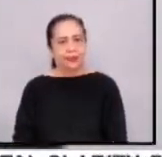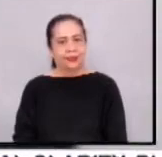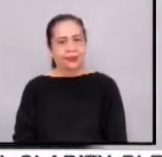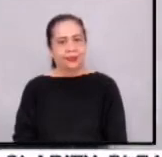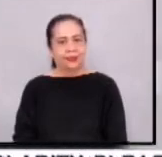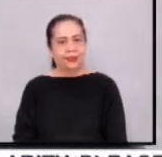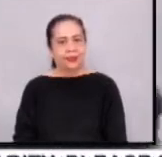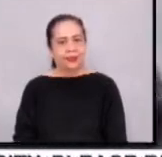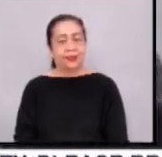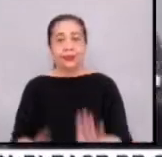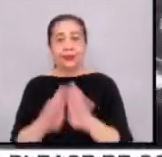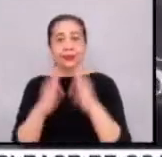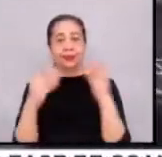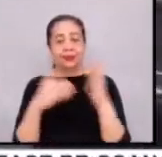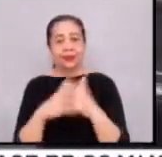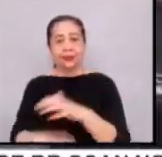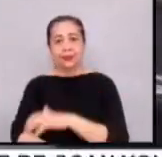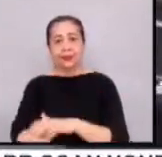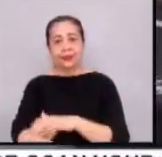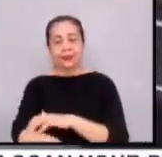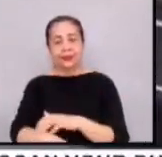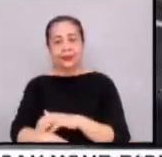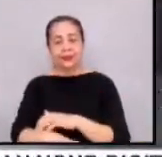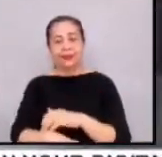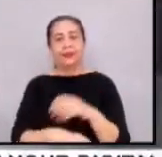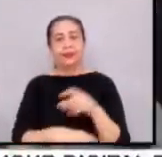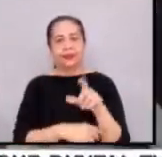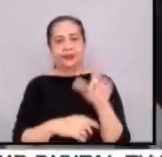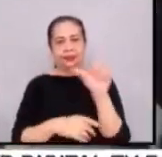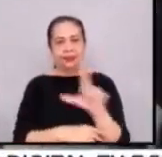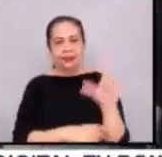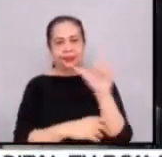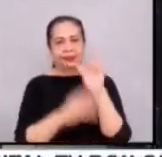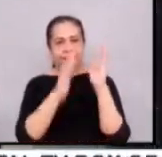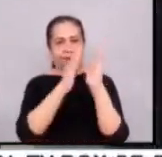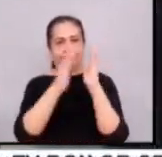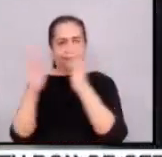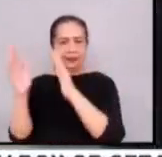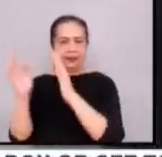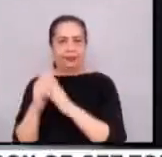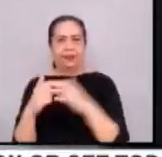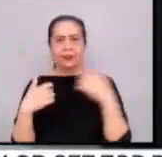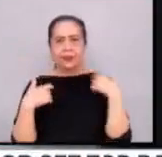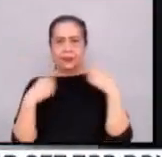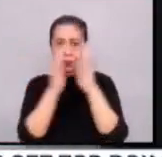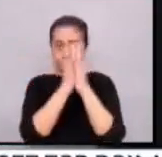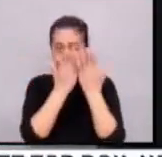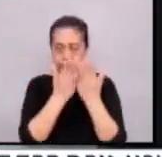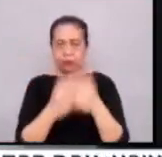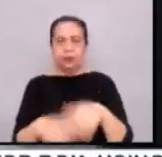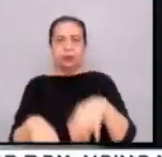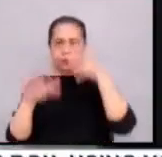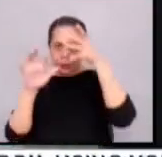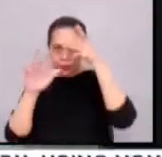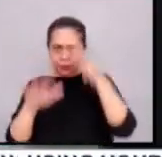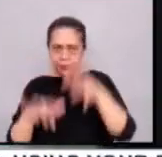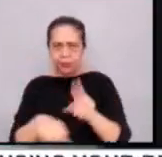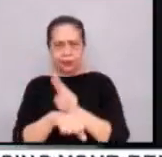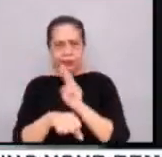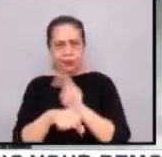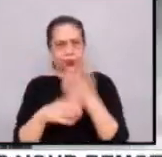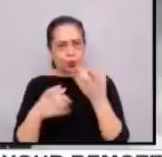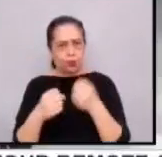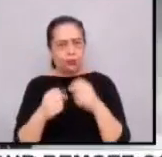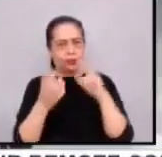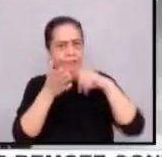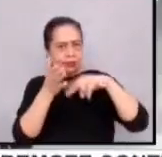Bukas na ulit ang Makati City Library. Bukod sa book collections, may mga computer din na pwedeng gamitin para sa mga nais magbasa